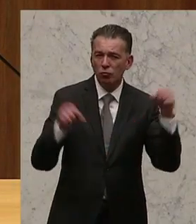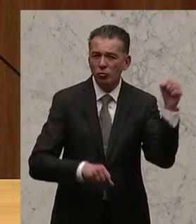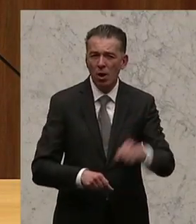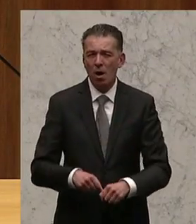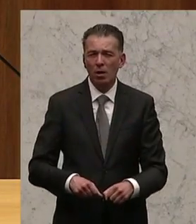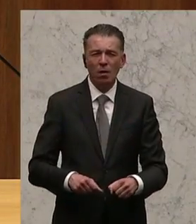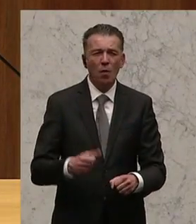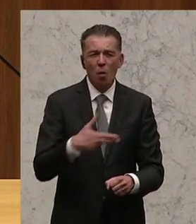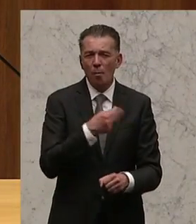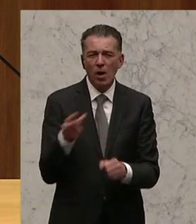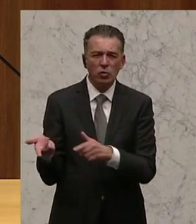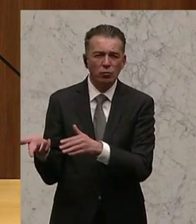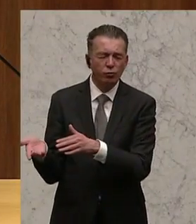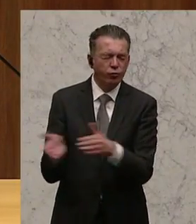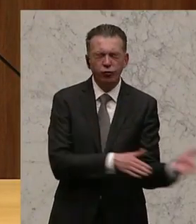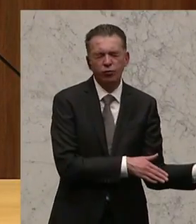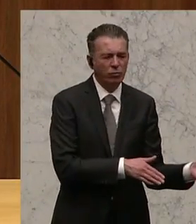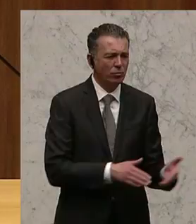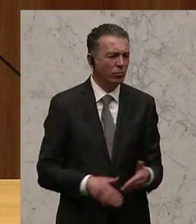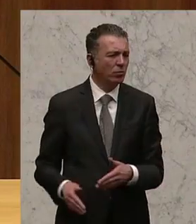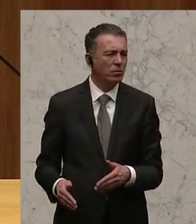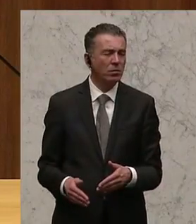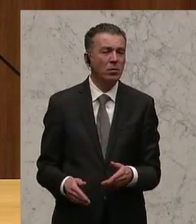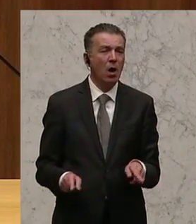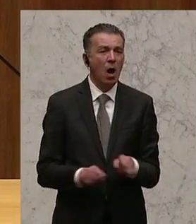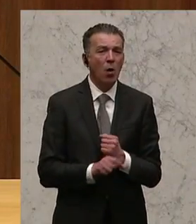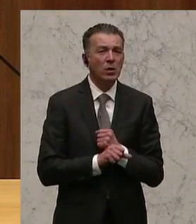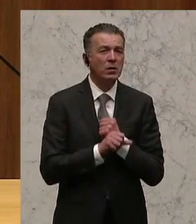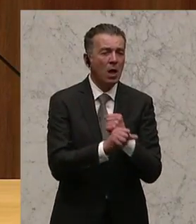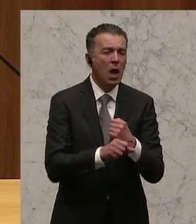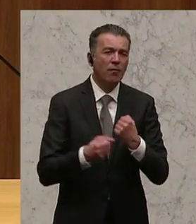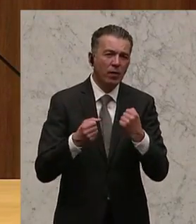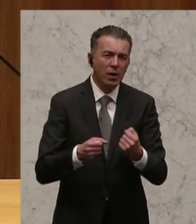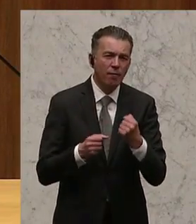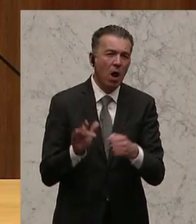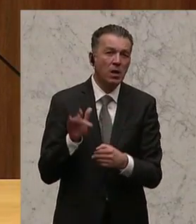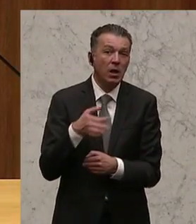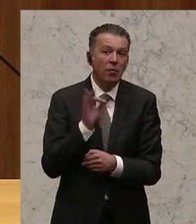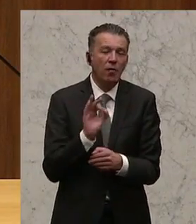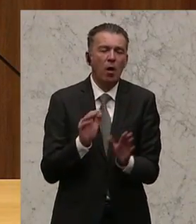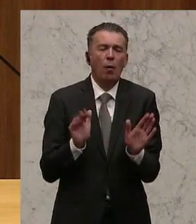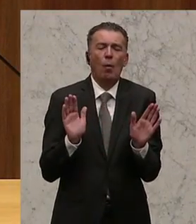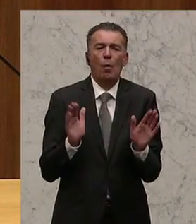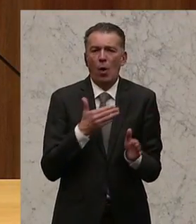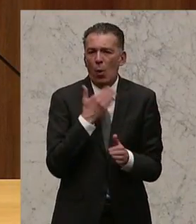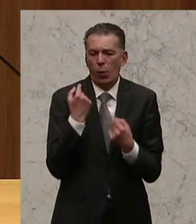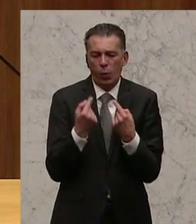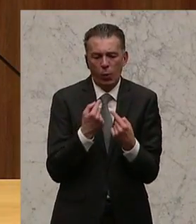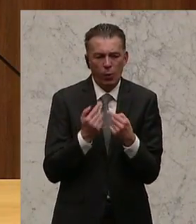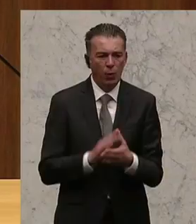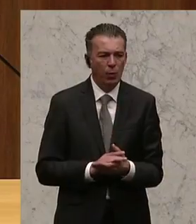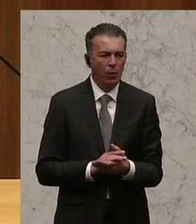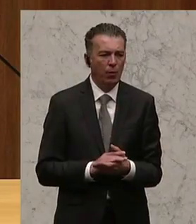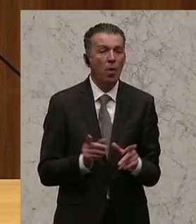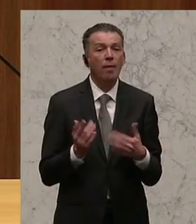massenhaft Menschen umkommen. Von der unglaublichen Versklavung, Gewaltanwendung von Frauen spreche ich gar nicht. Wir sind aber